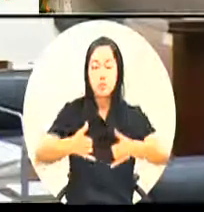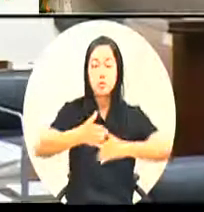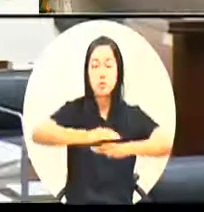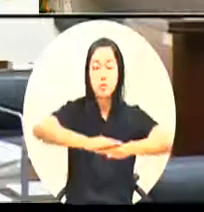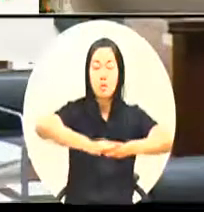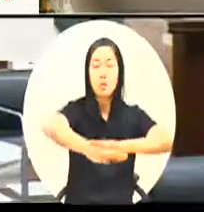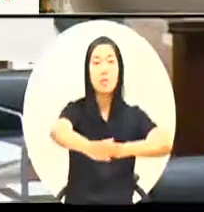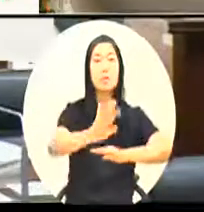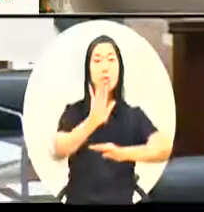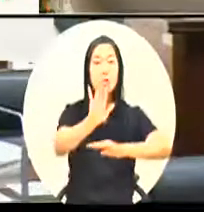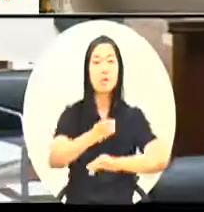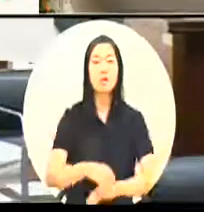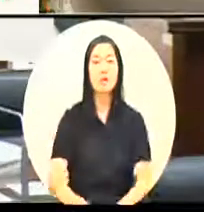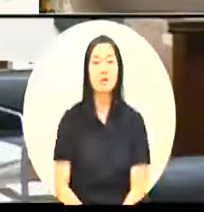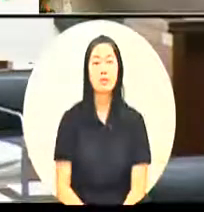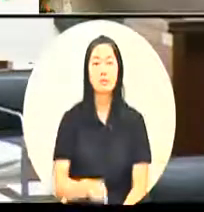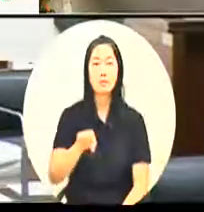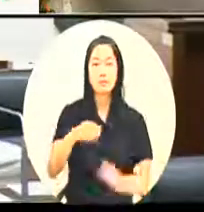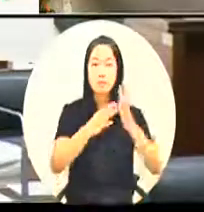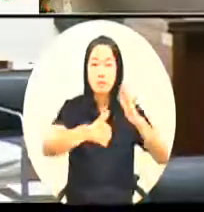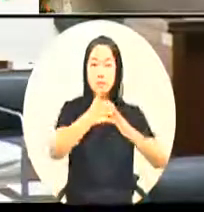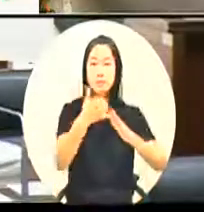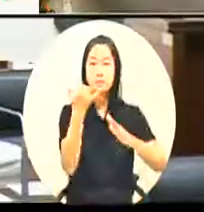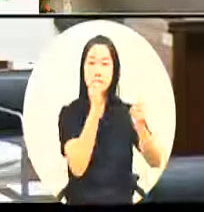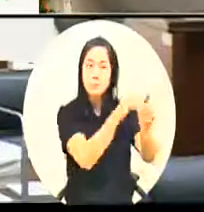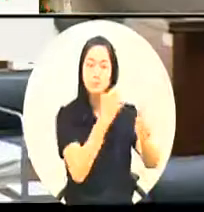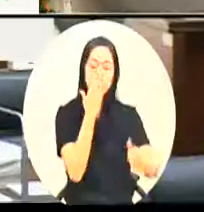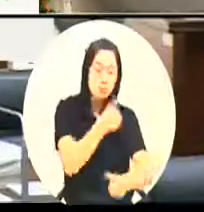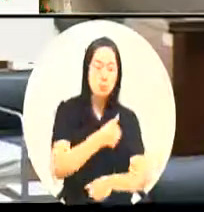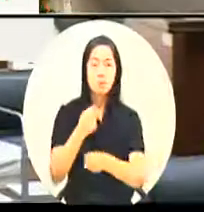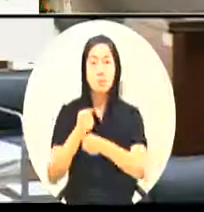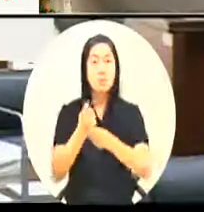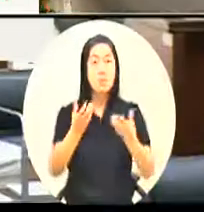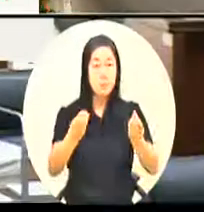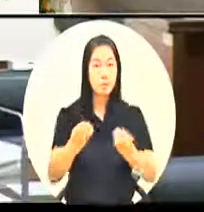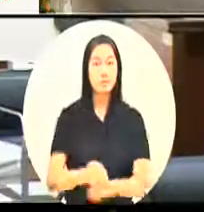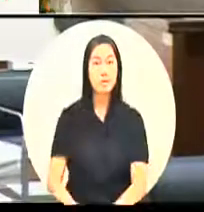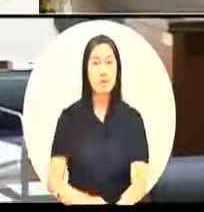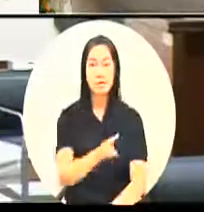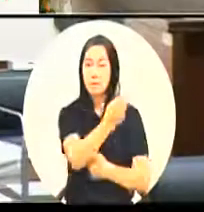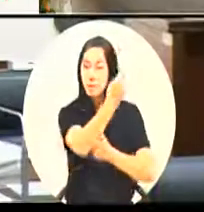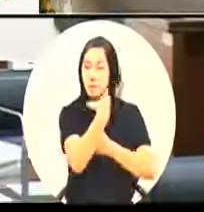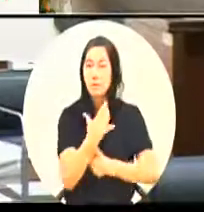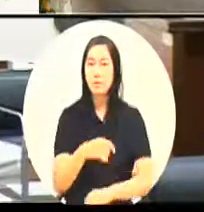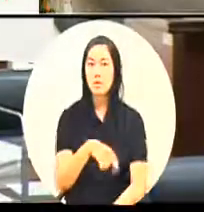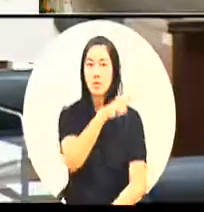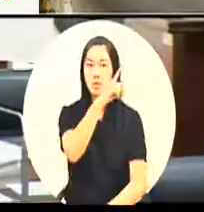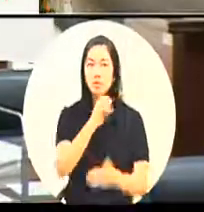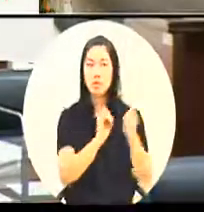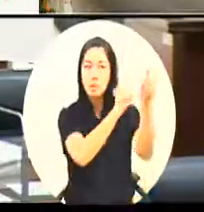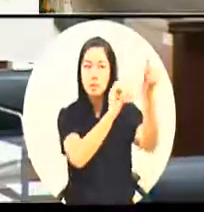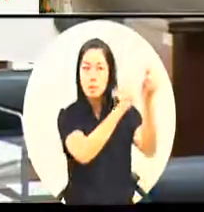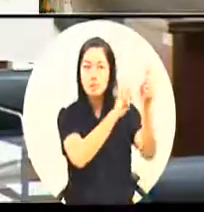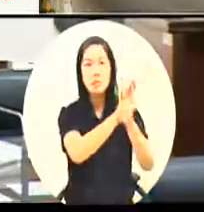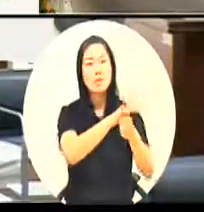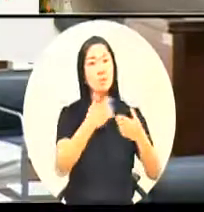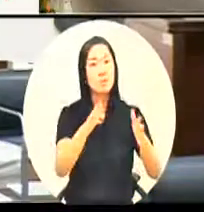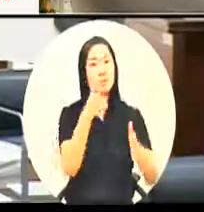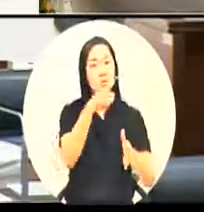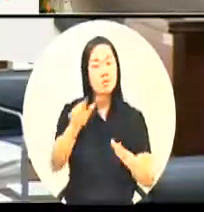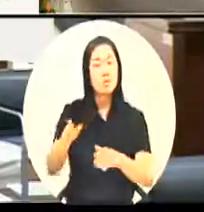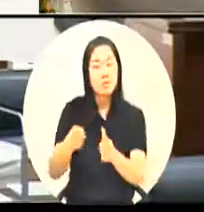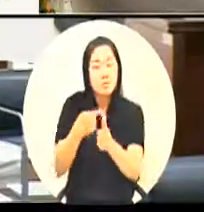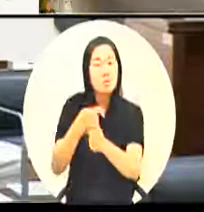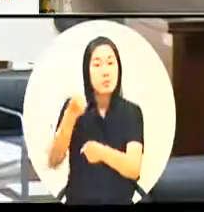然嘛该不要市长啦，无个市长报告，佮偷偷的做落啊，这个较重要。伊甲我讲吼，免去甲市长，干脆市长受管啊，先做做，佮讲无